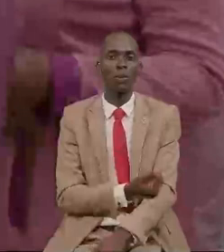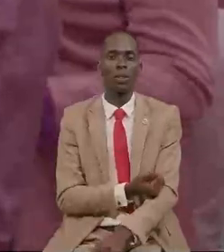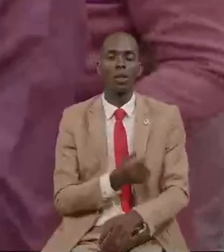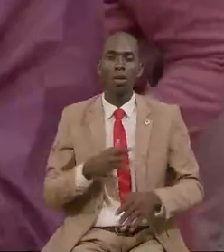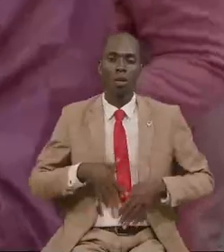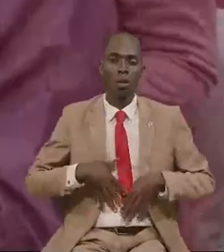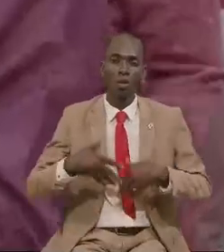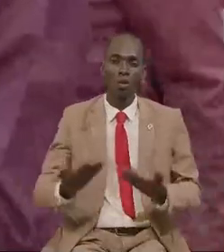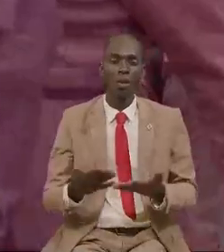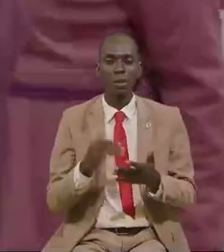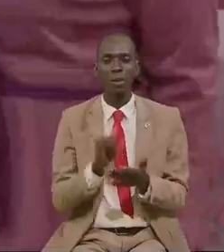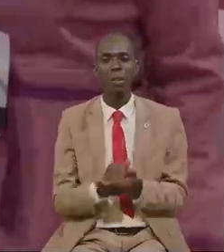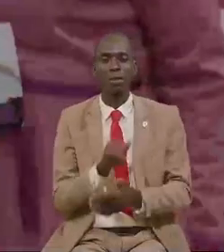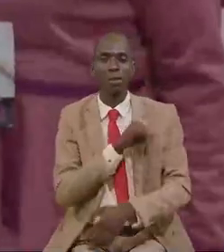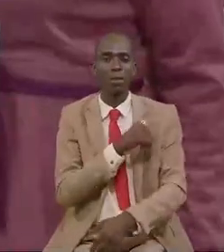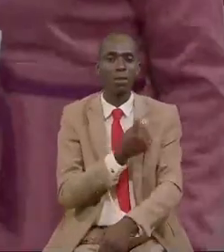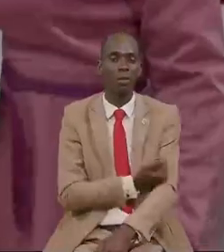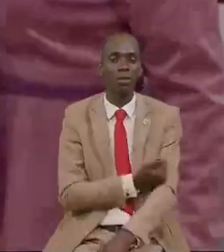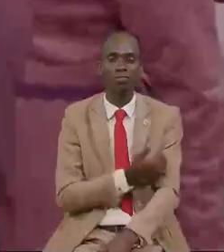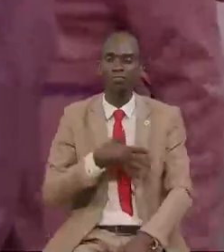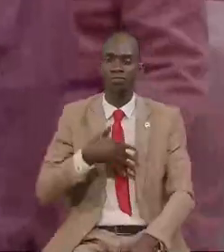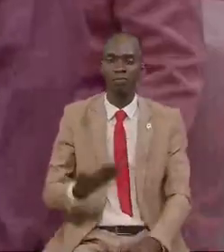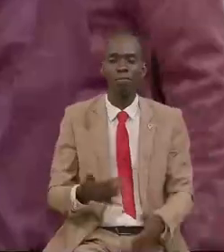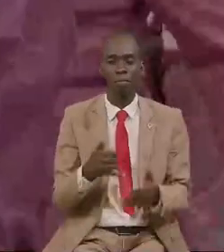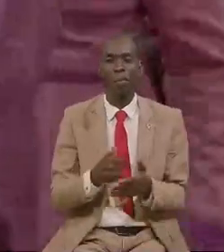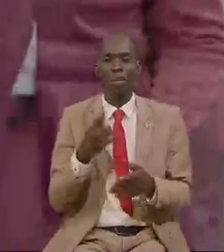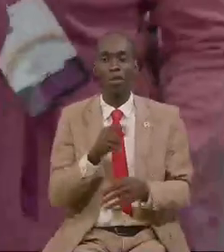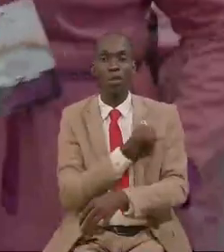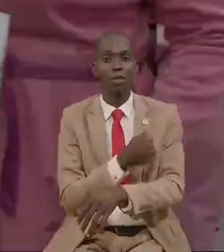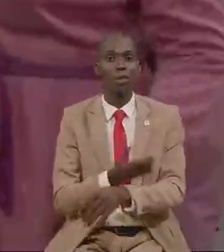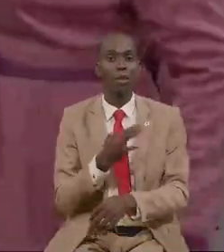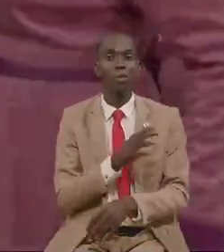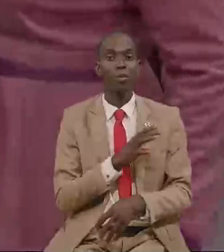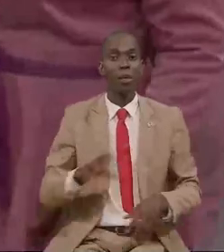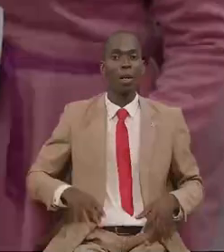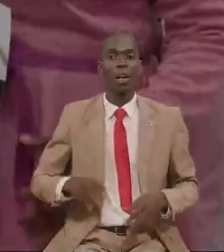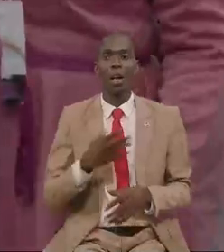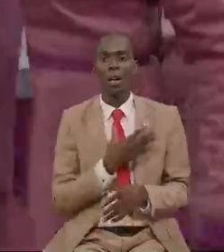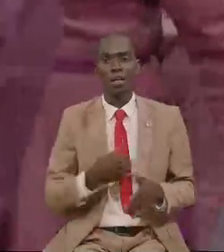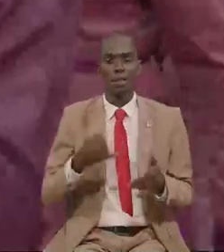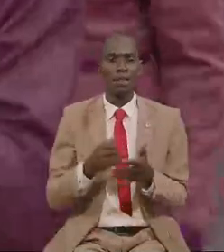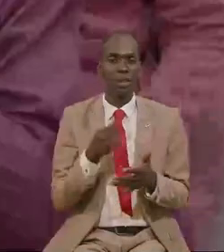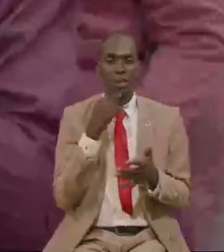Confesse cette autorité. L'autorité de Christ. Et il dit